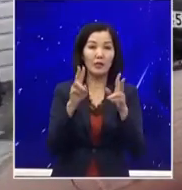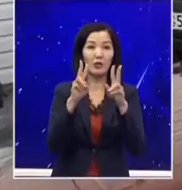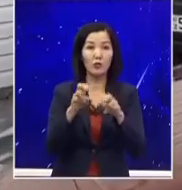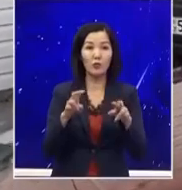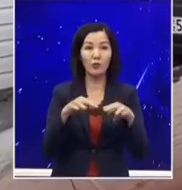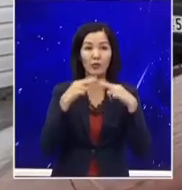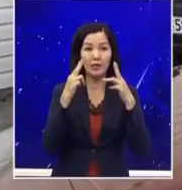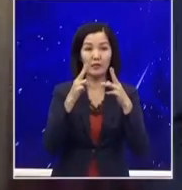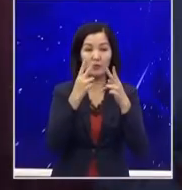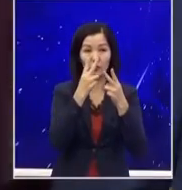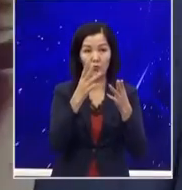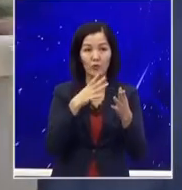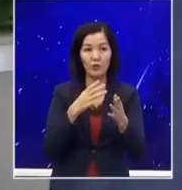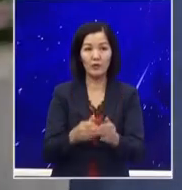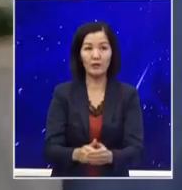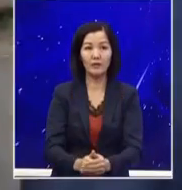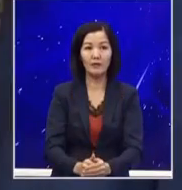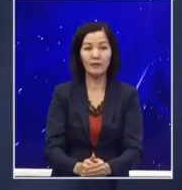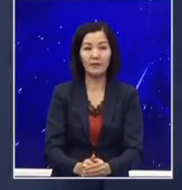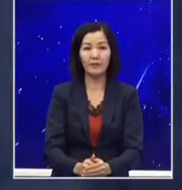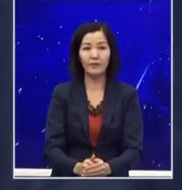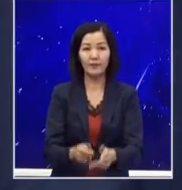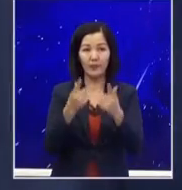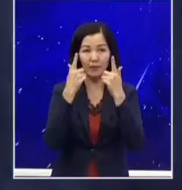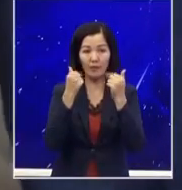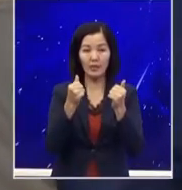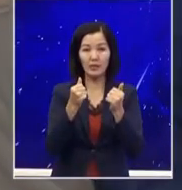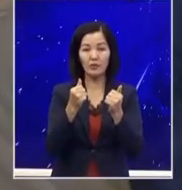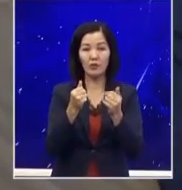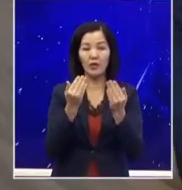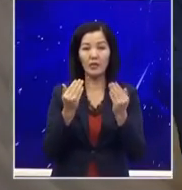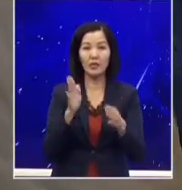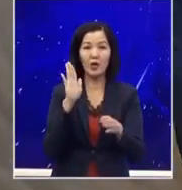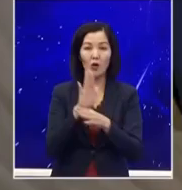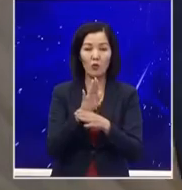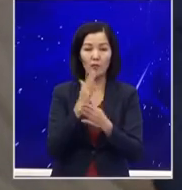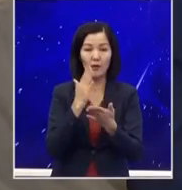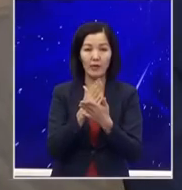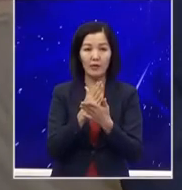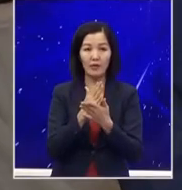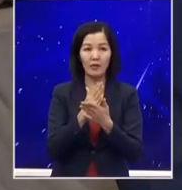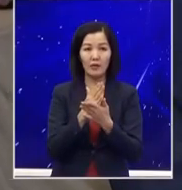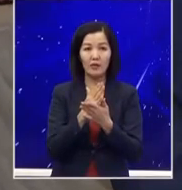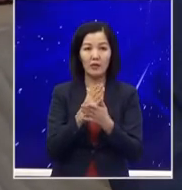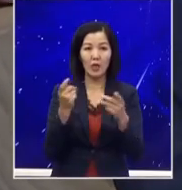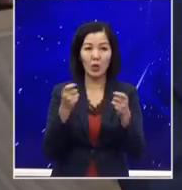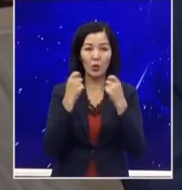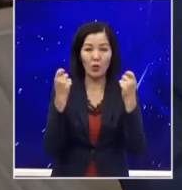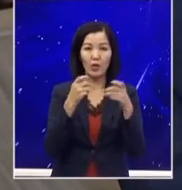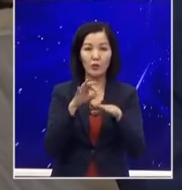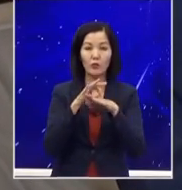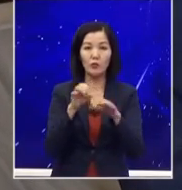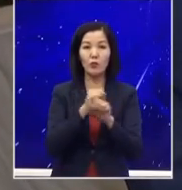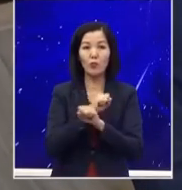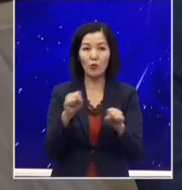назарынан тыс қалмады. Білесіз қойда, бас санитарлық дәрігердің қаулы бар. Осындай тойларда өткізуге